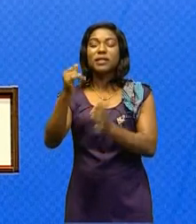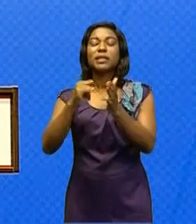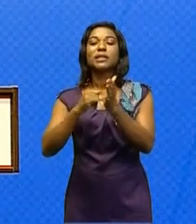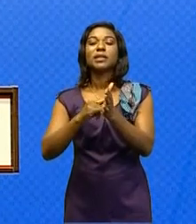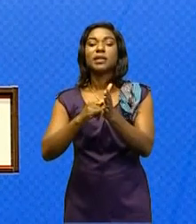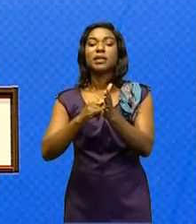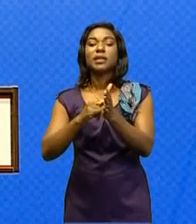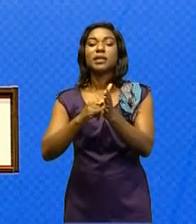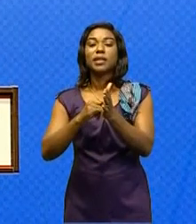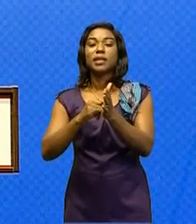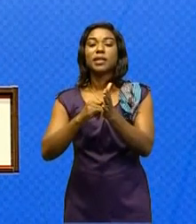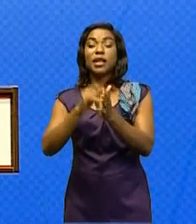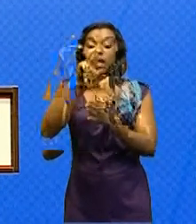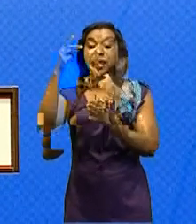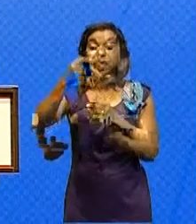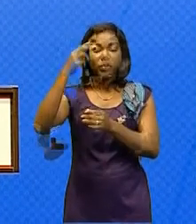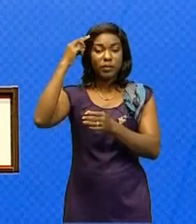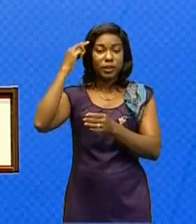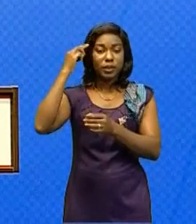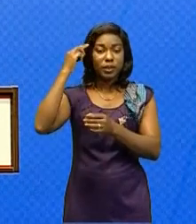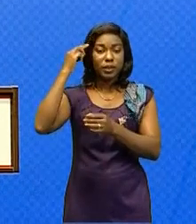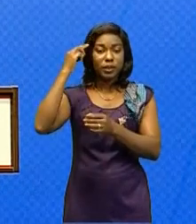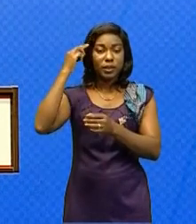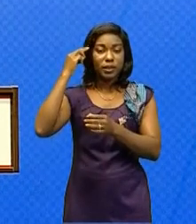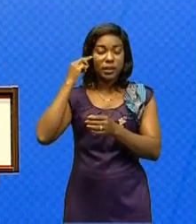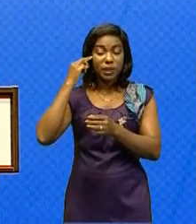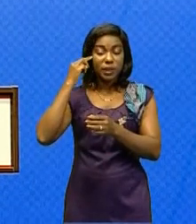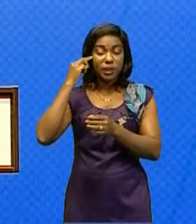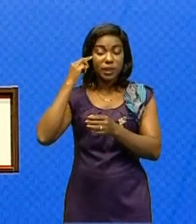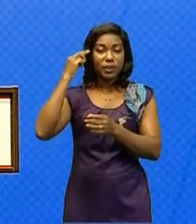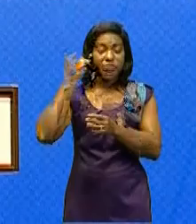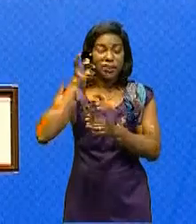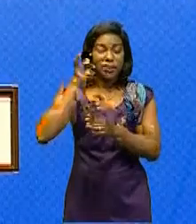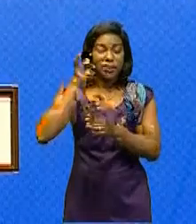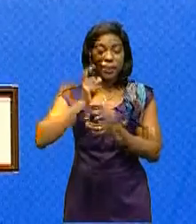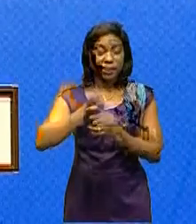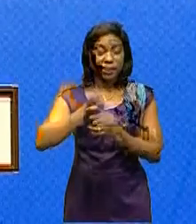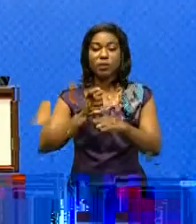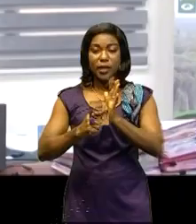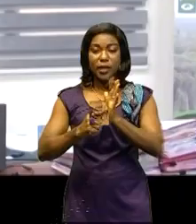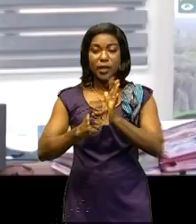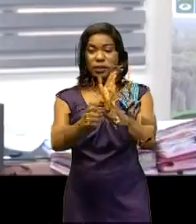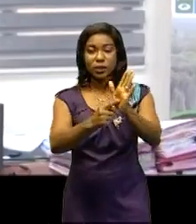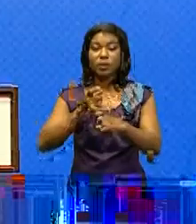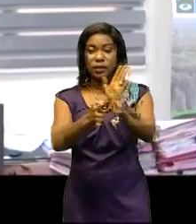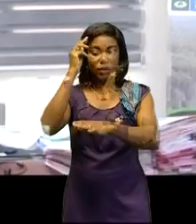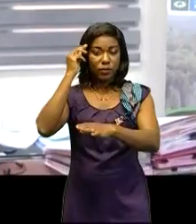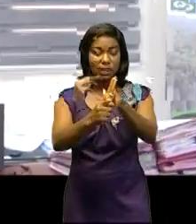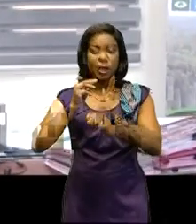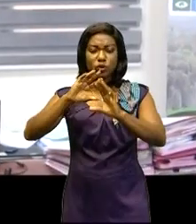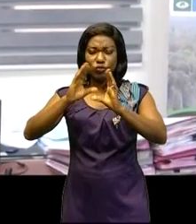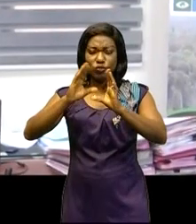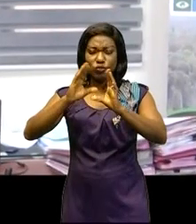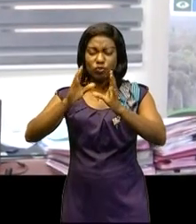vice-première ministre, le ministre de l'Environnement et des a présenté au Conseil le condensé d'informations